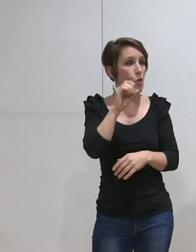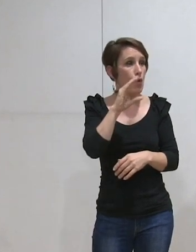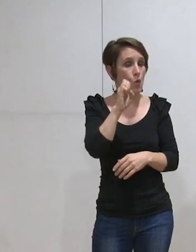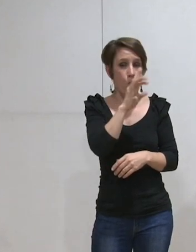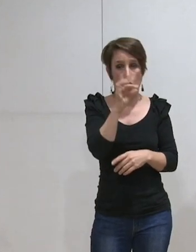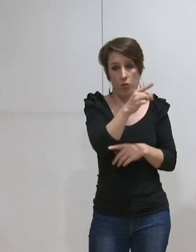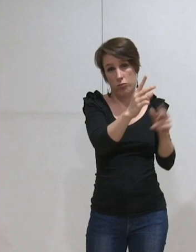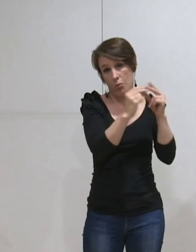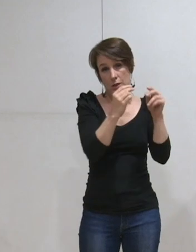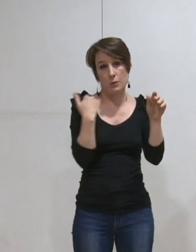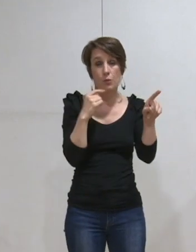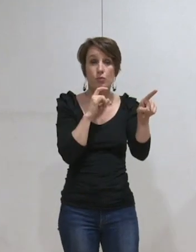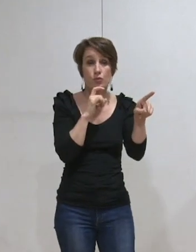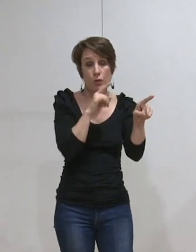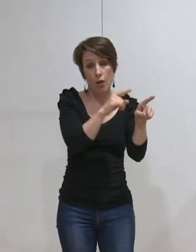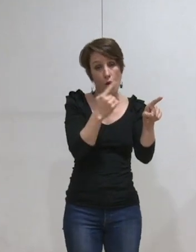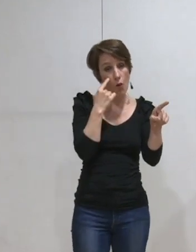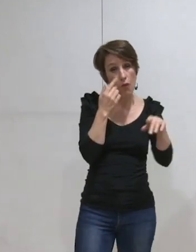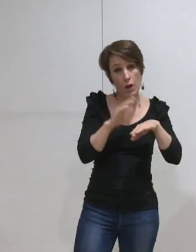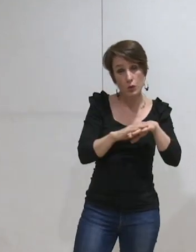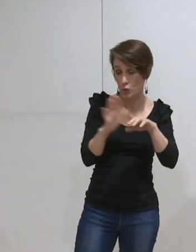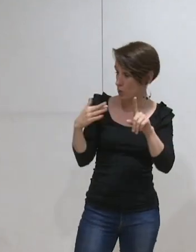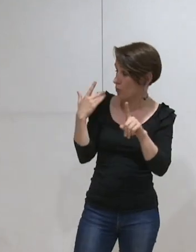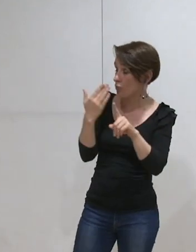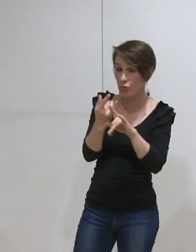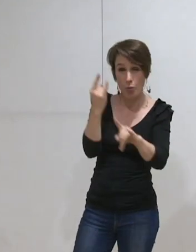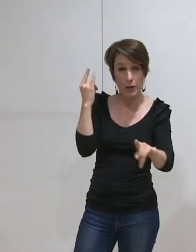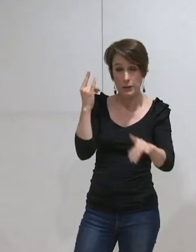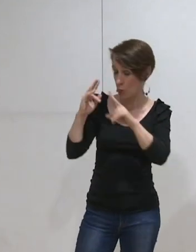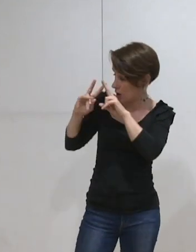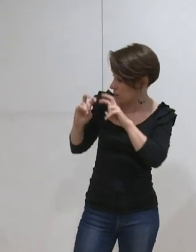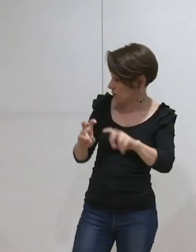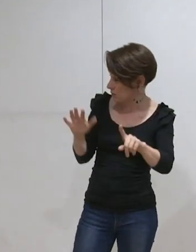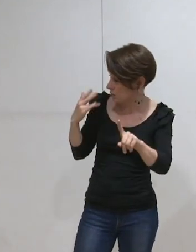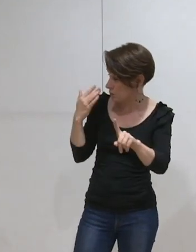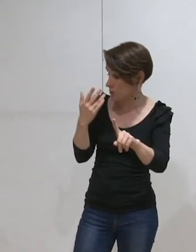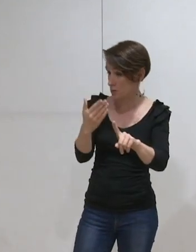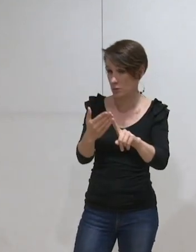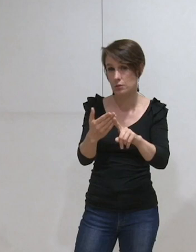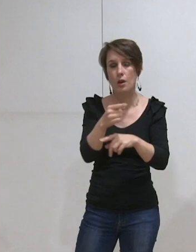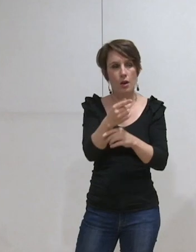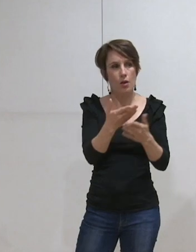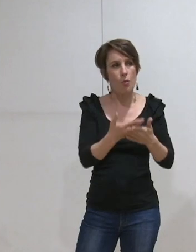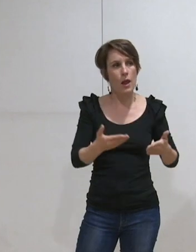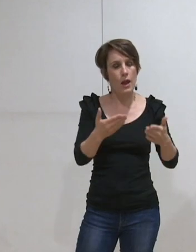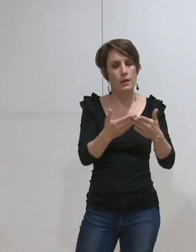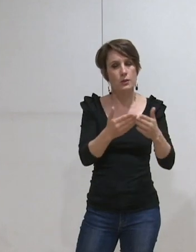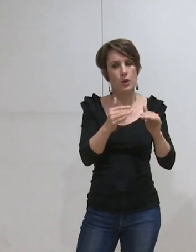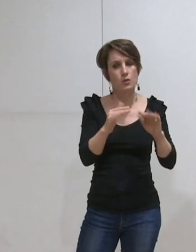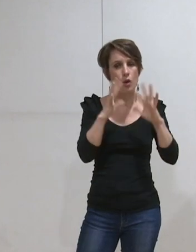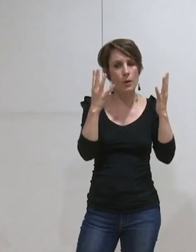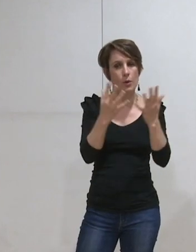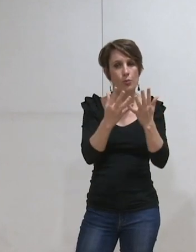qui on le voit dans l'analyse historique qui est faite dans l'analyse des besoins sociaux qui est en train de se réduire nous sommes passés de